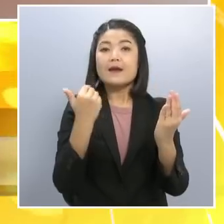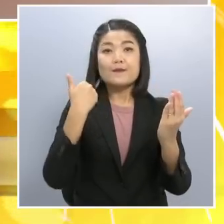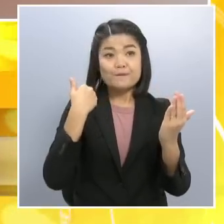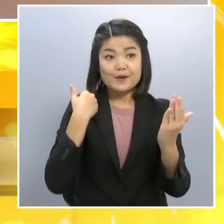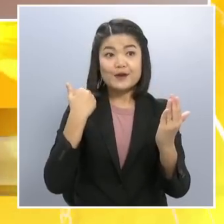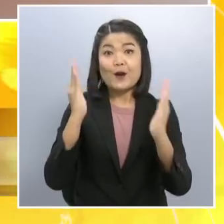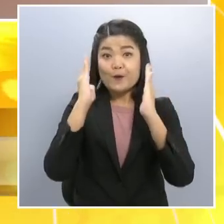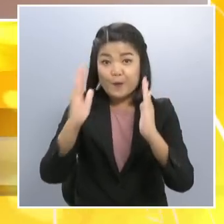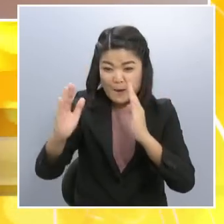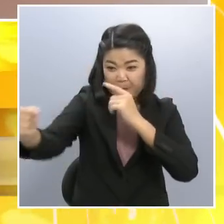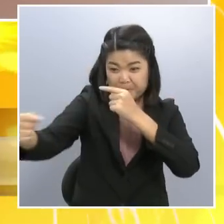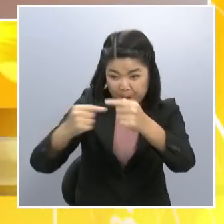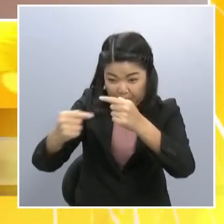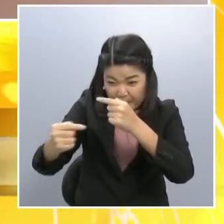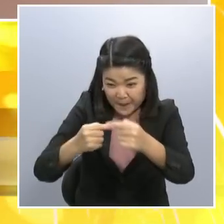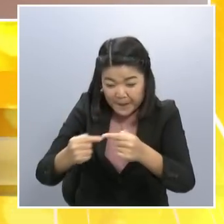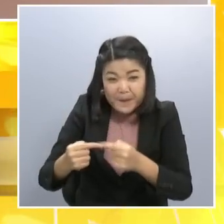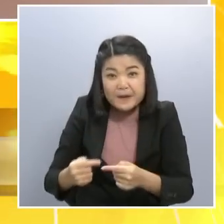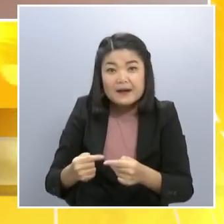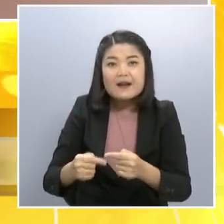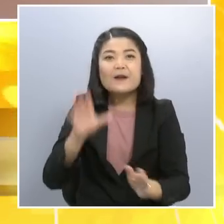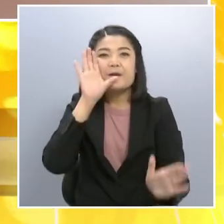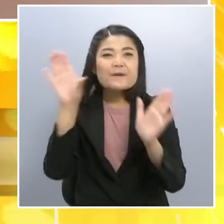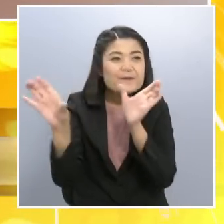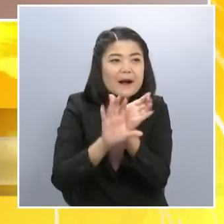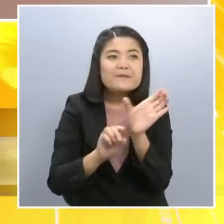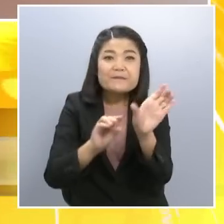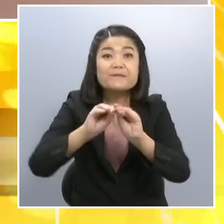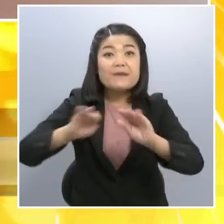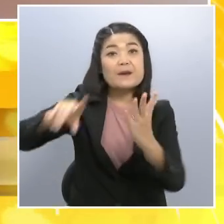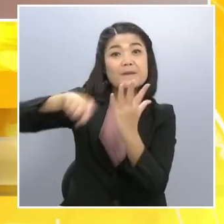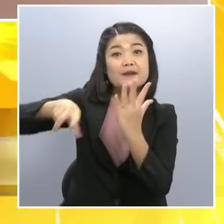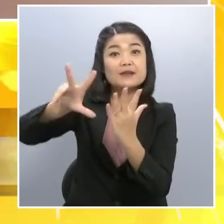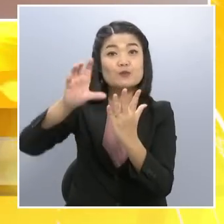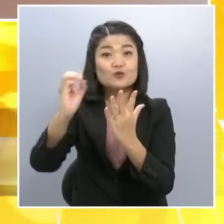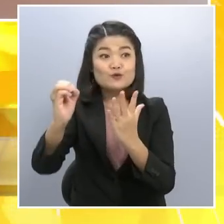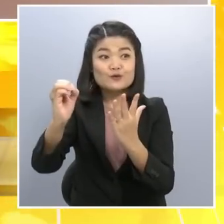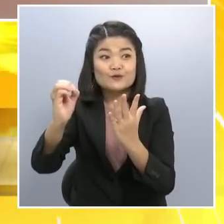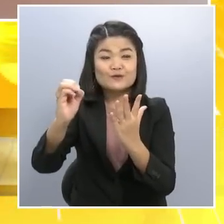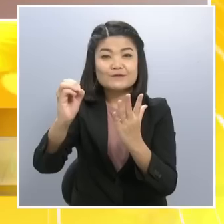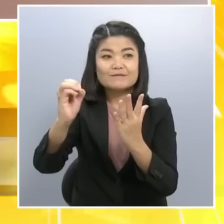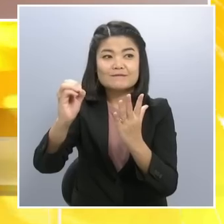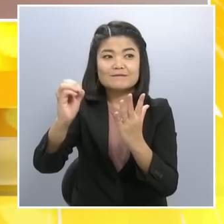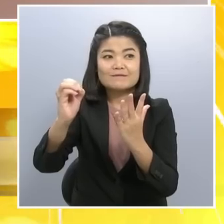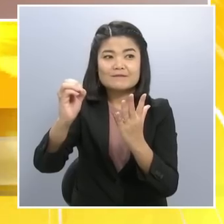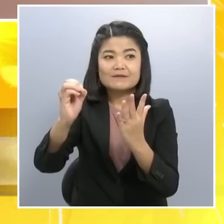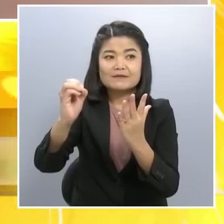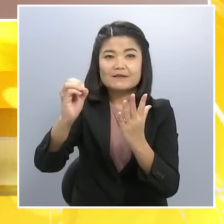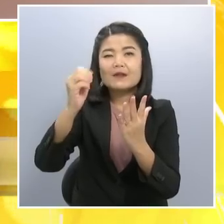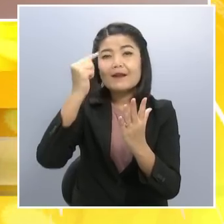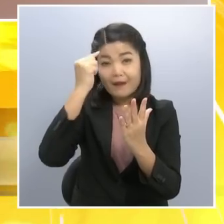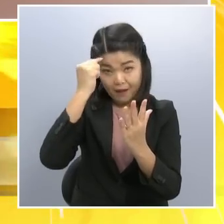จนมากแล้วก็อีกหลายเพจ ค่ะ โพสต์ภาพลอตเตอรี่เลขท้าย30กับตัวเอง นึกออกใช่ไหม